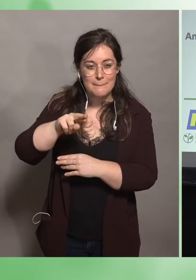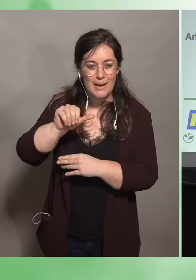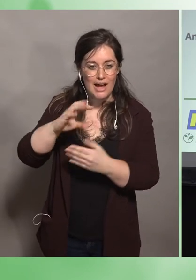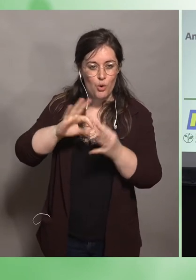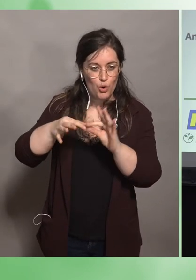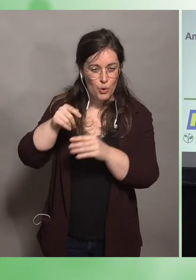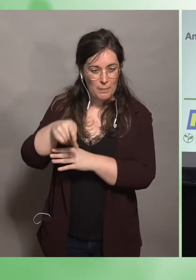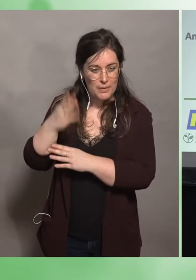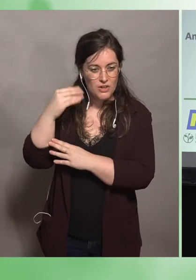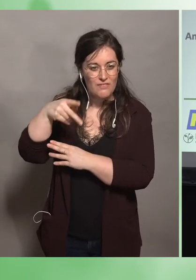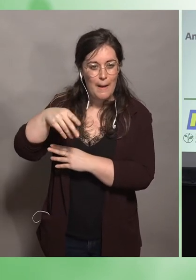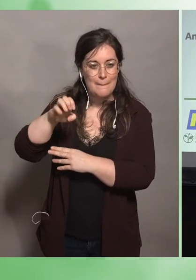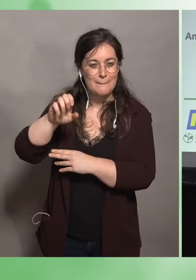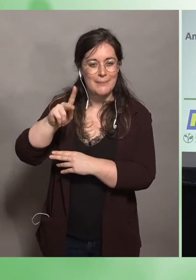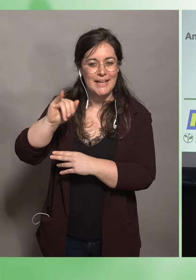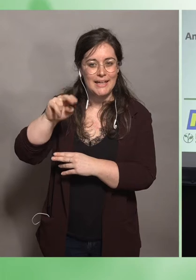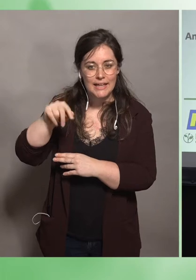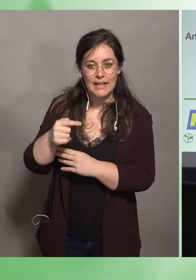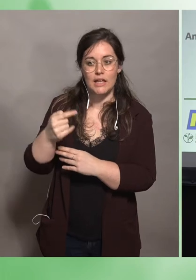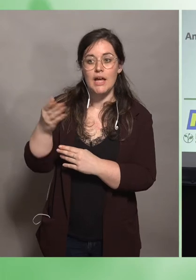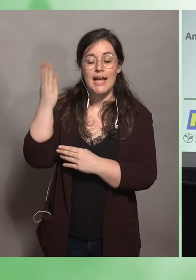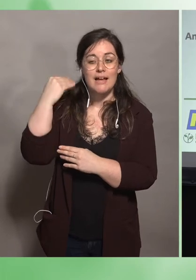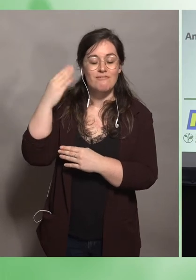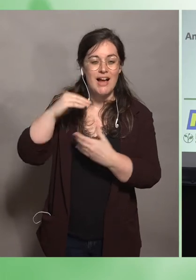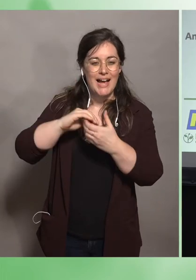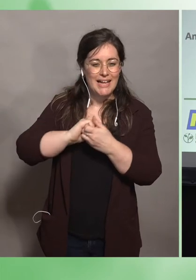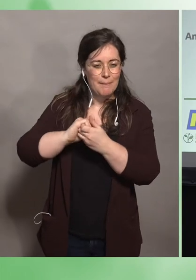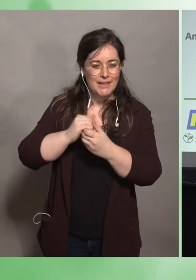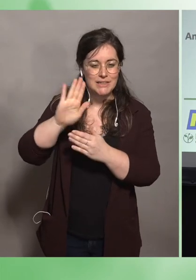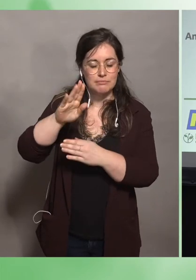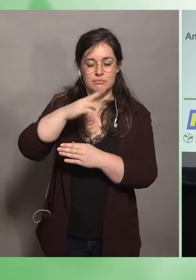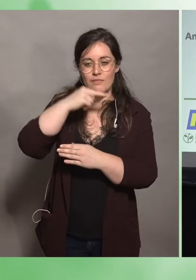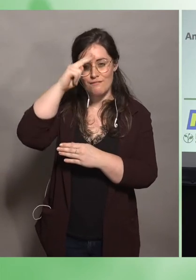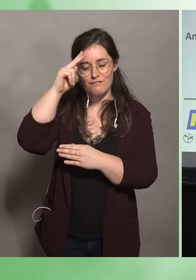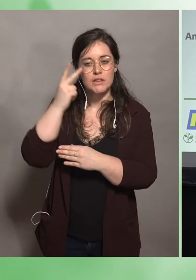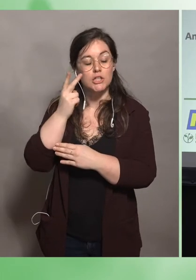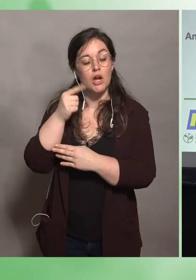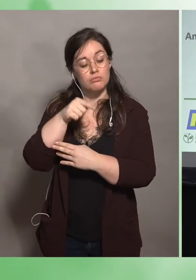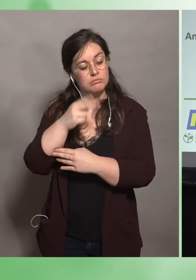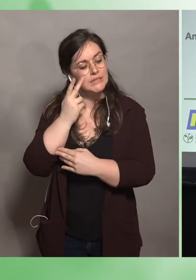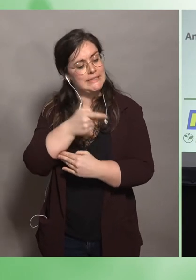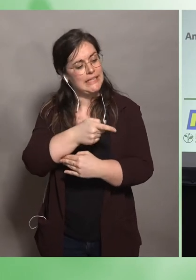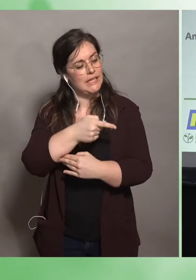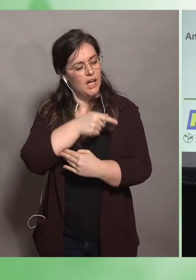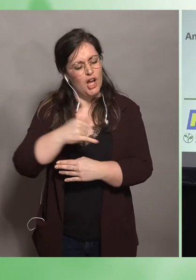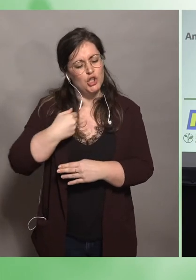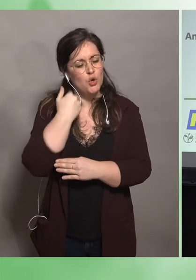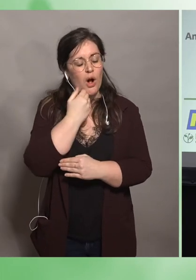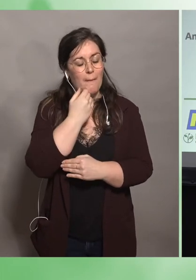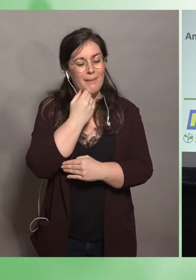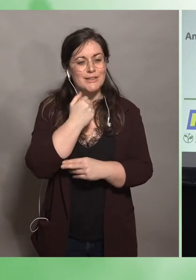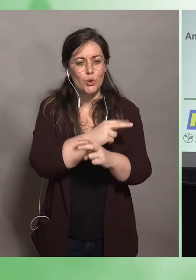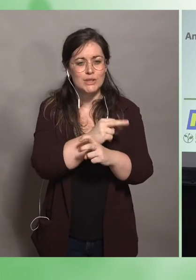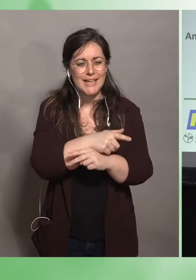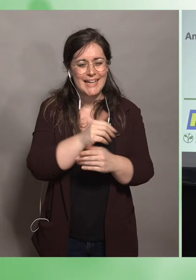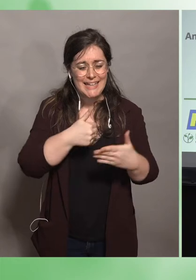war. Er hat das gemeinsam mit seinem Vater geschaut und sein Vater hat damals gesagt, siehst du, James, da ist ein junger Mann aus Österreich, der ist 16, der ist